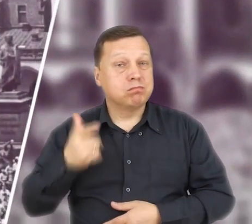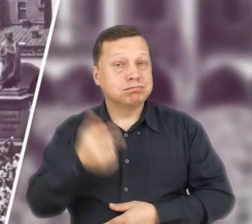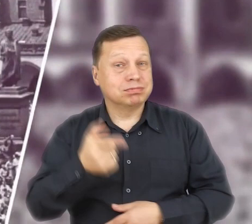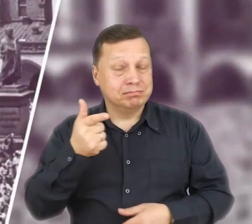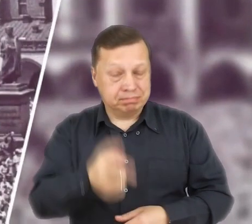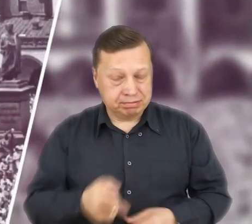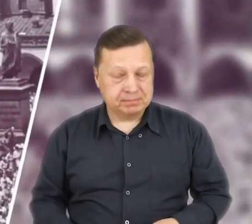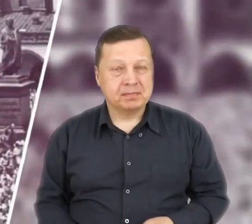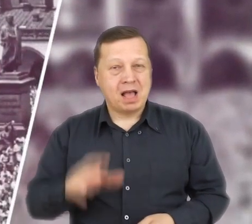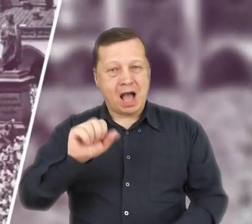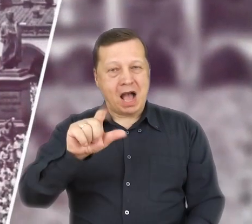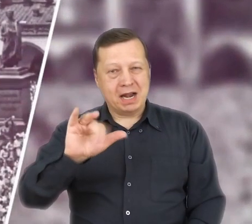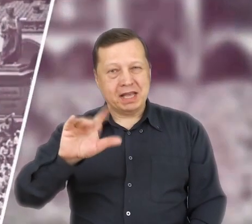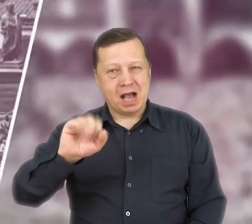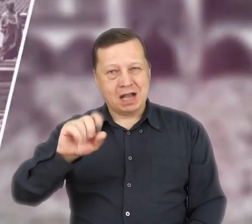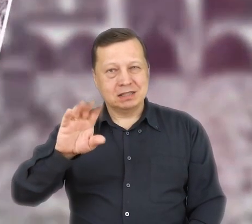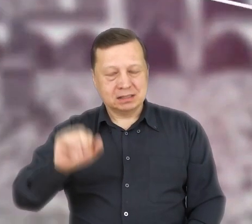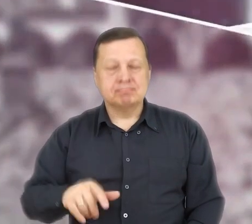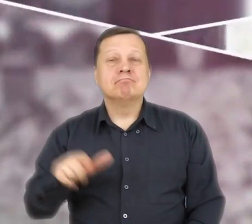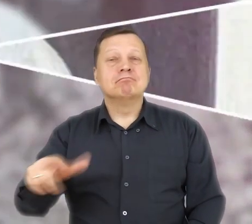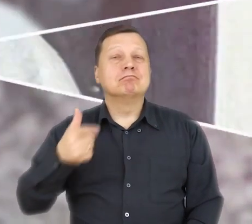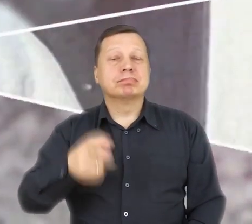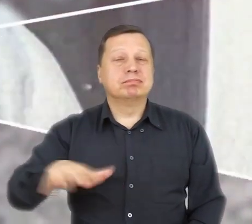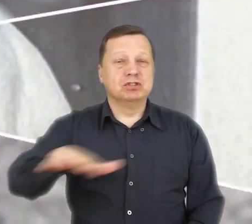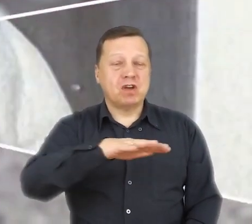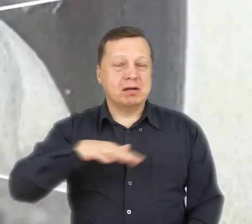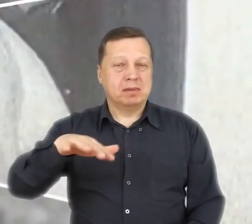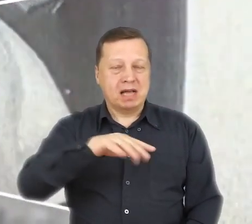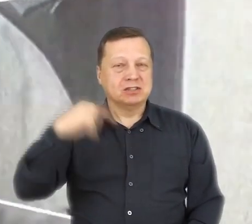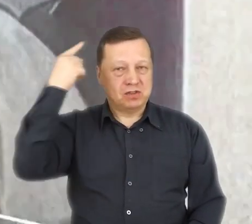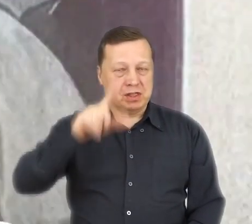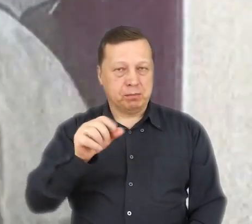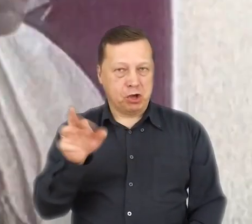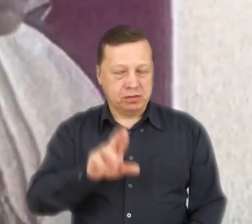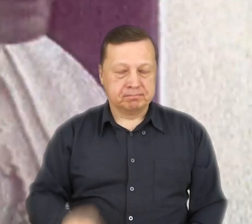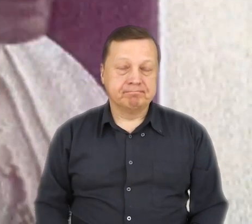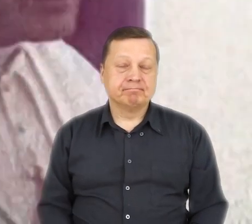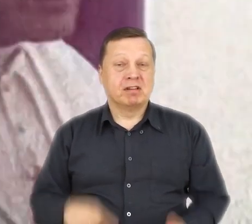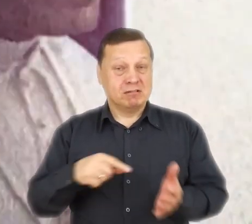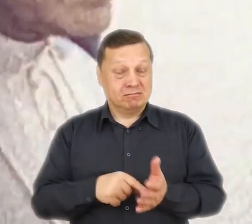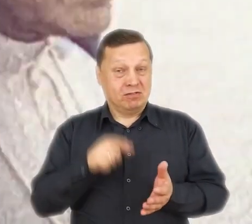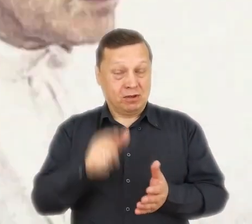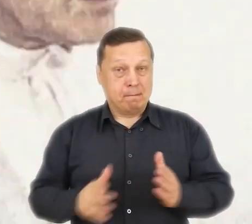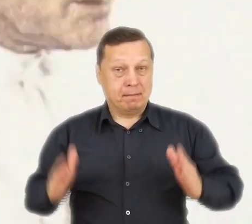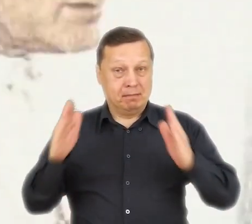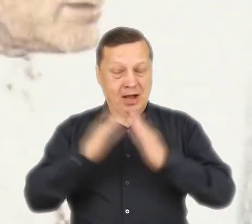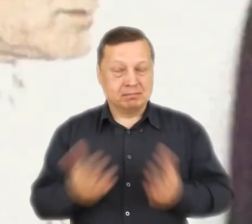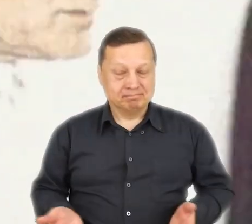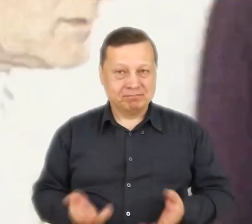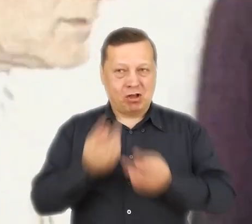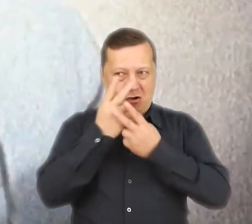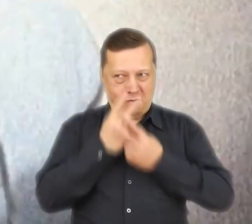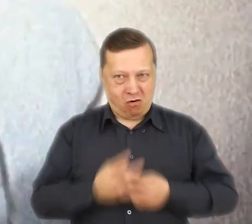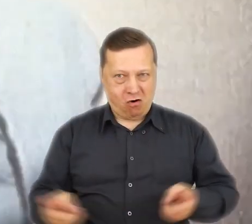strzały, jakie do niego oddał Aliakcza na placu św. Piotra. Ten gest papieża,